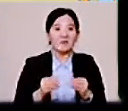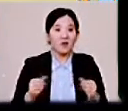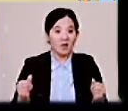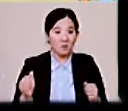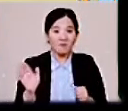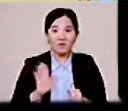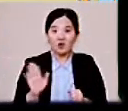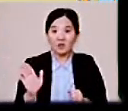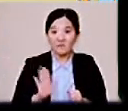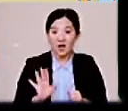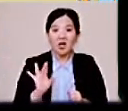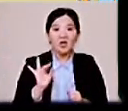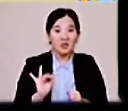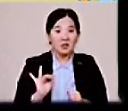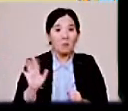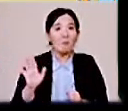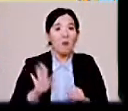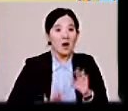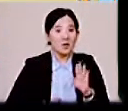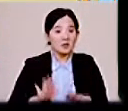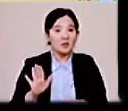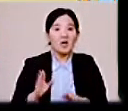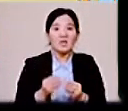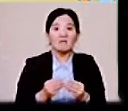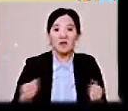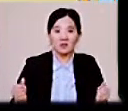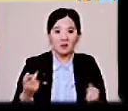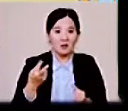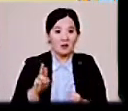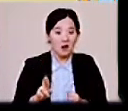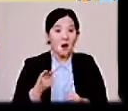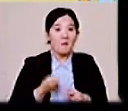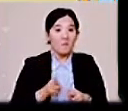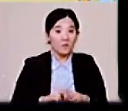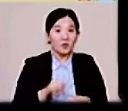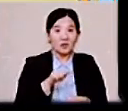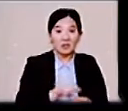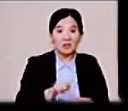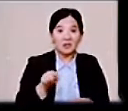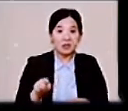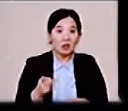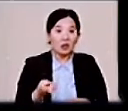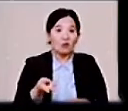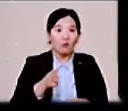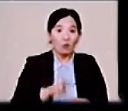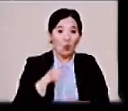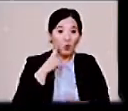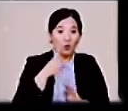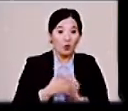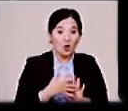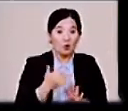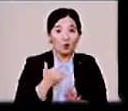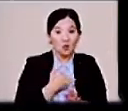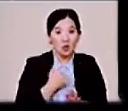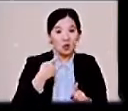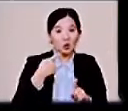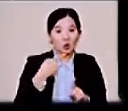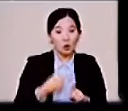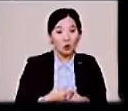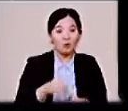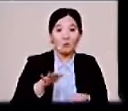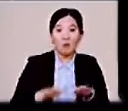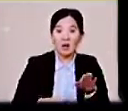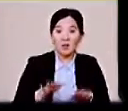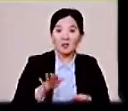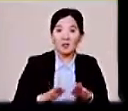растворяемого вещества и масса растворителя. Вот из этих двух понятий, ребят, у меня сложится